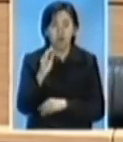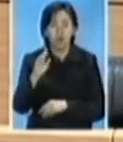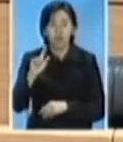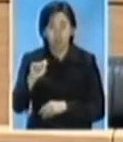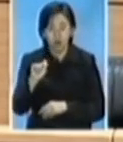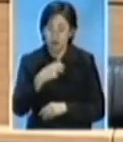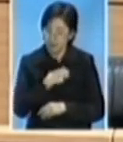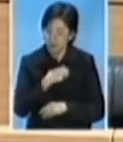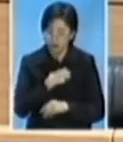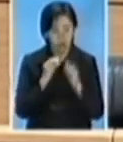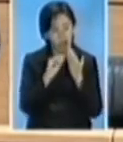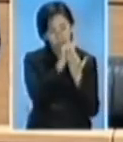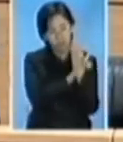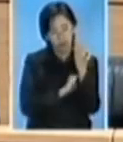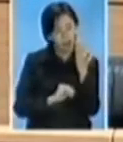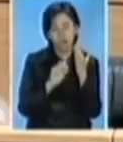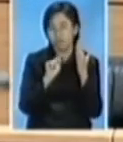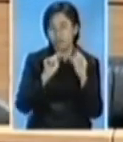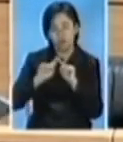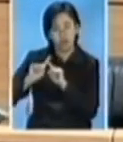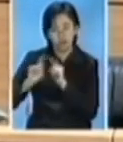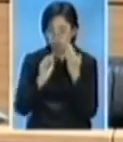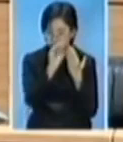ขึ้นครับทุกตำบล